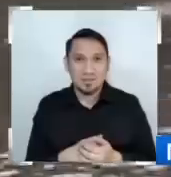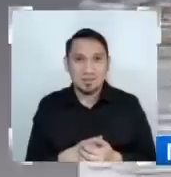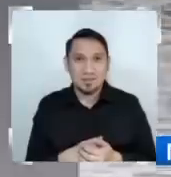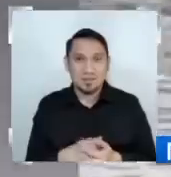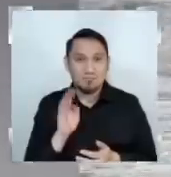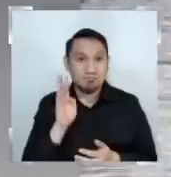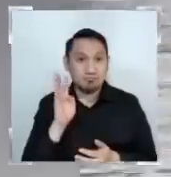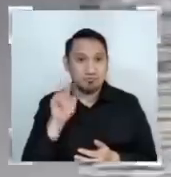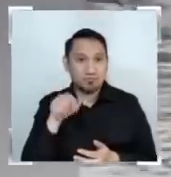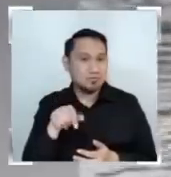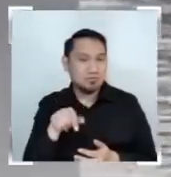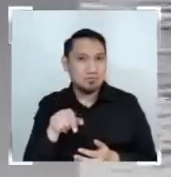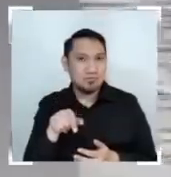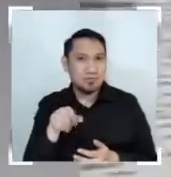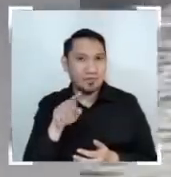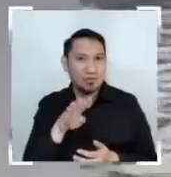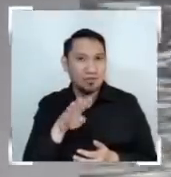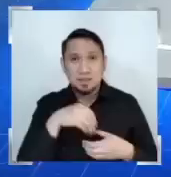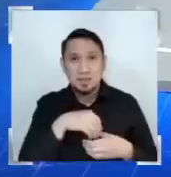ang natakasan ng leon.